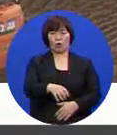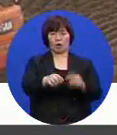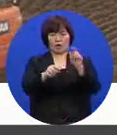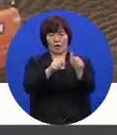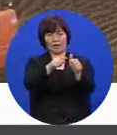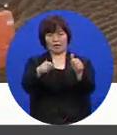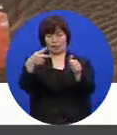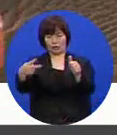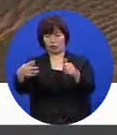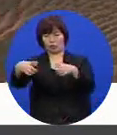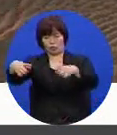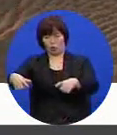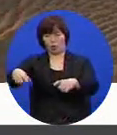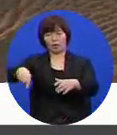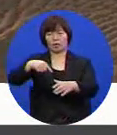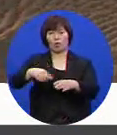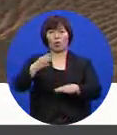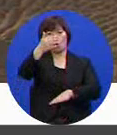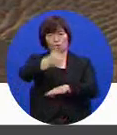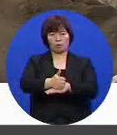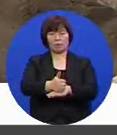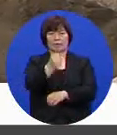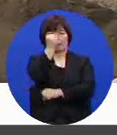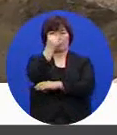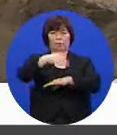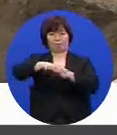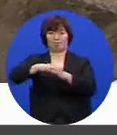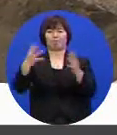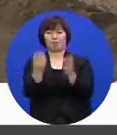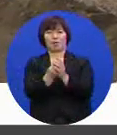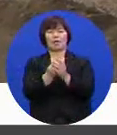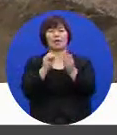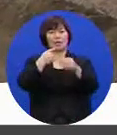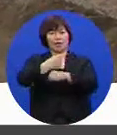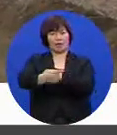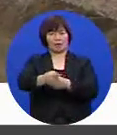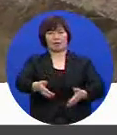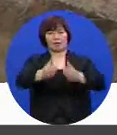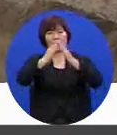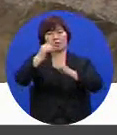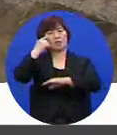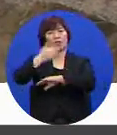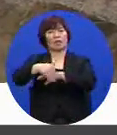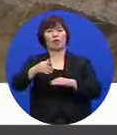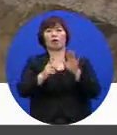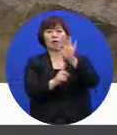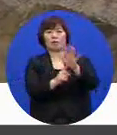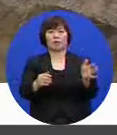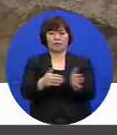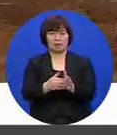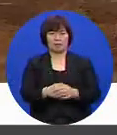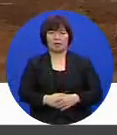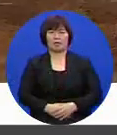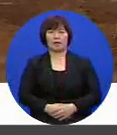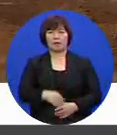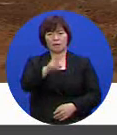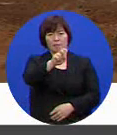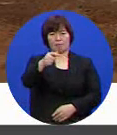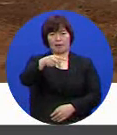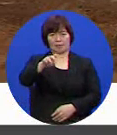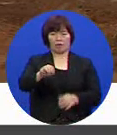A-2블럭 공공임대주택을 올해 하반기 기본 설계를 거쳐 내년에 착공할 예정이라고 밝혔습니다.